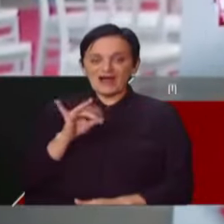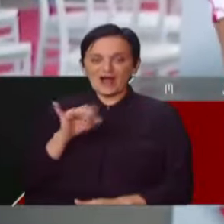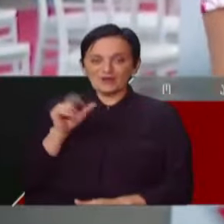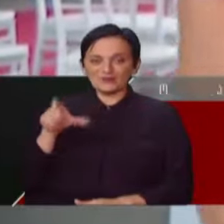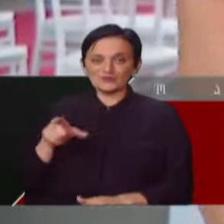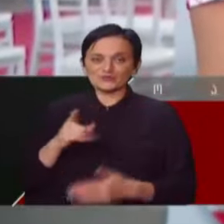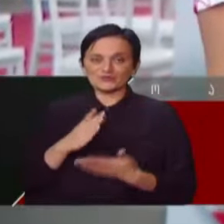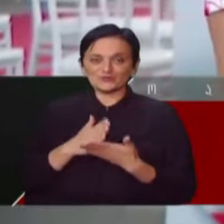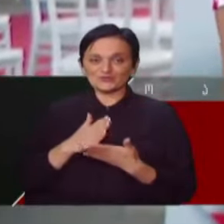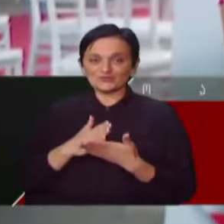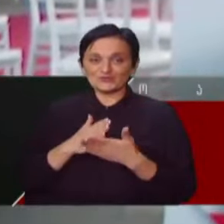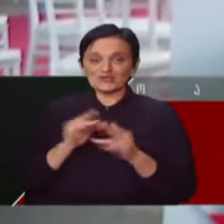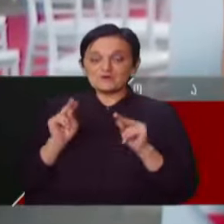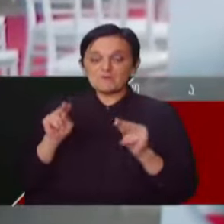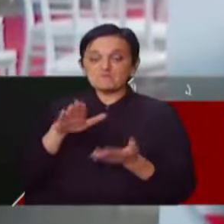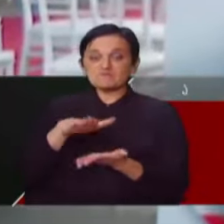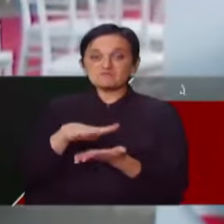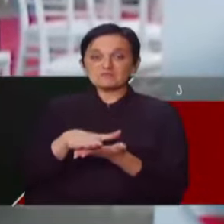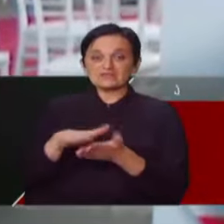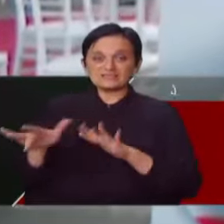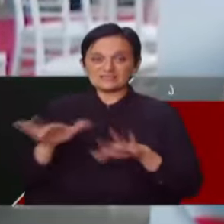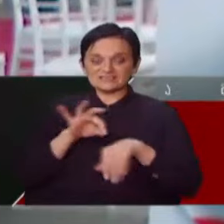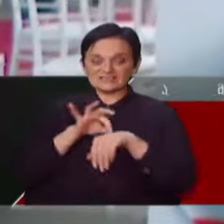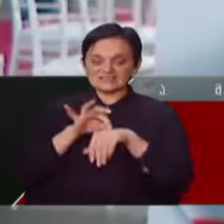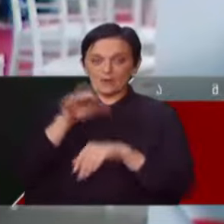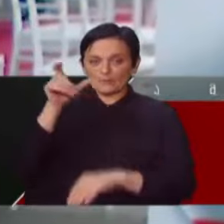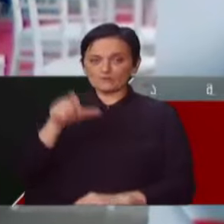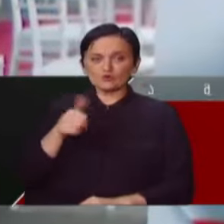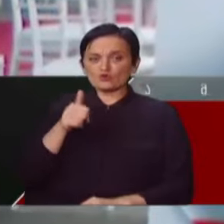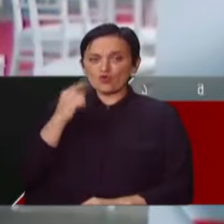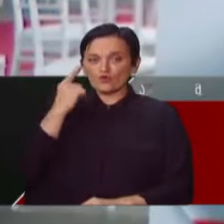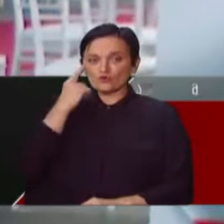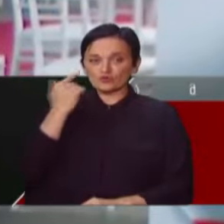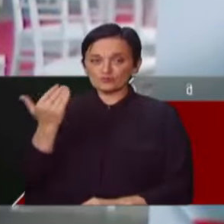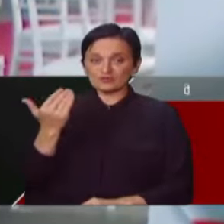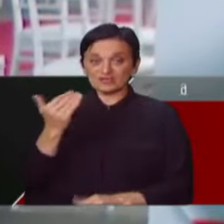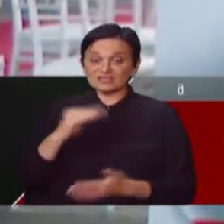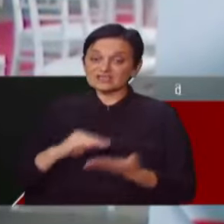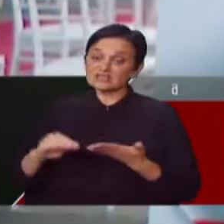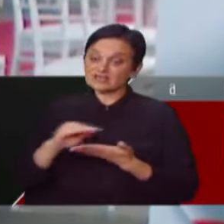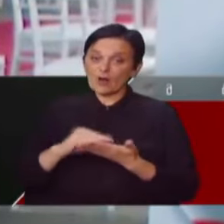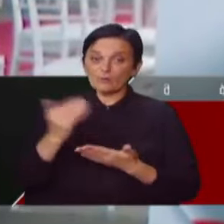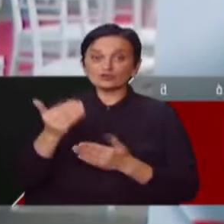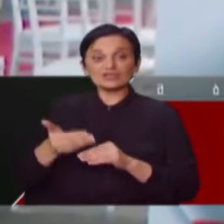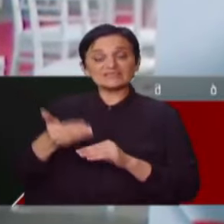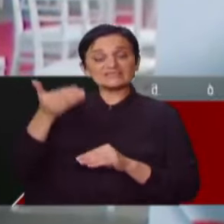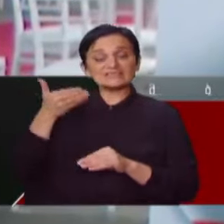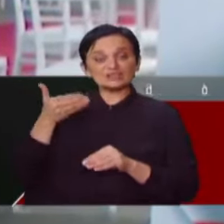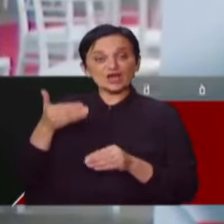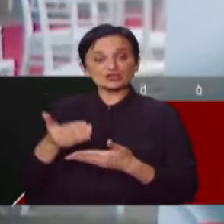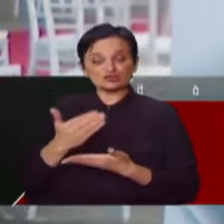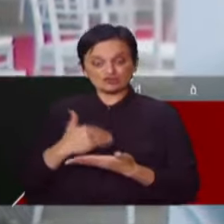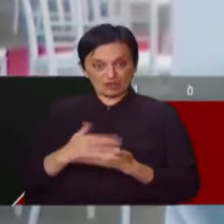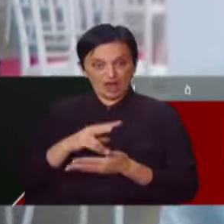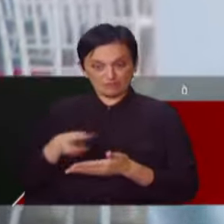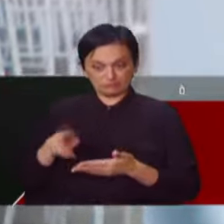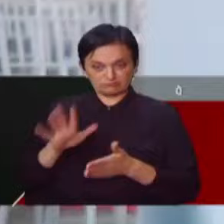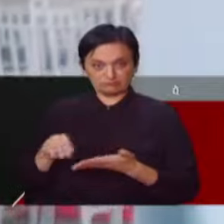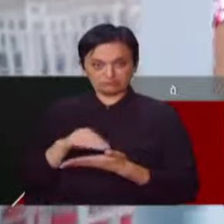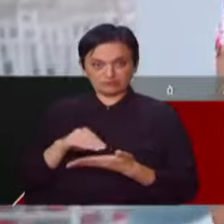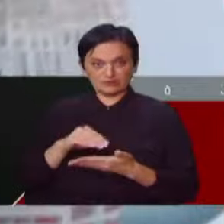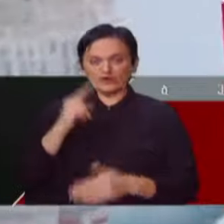არის ფიცისდადების ცერემონიის წამყვანი. როგორ ფიქრობ, გამოიმეორებ თუ არა შენს წინა შედეგს? ფიქრობ,